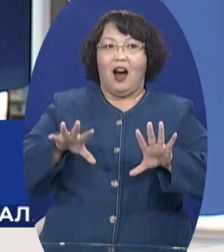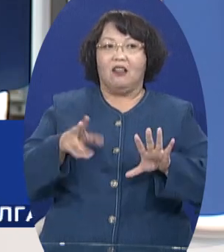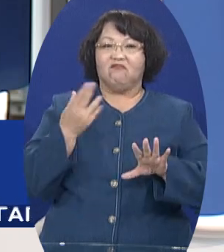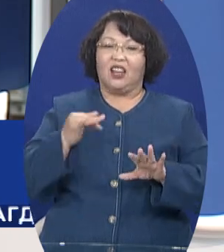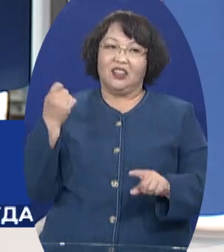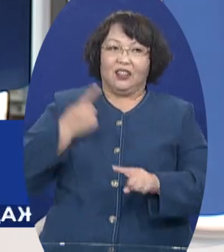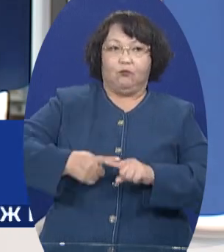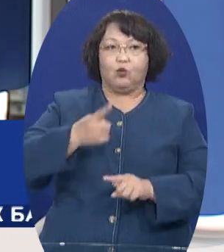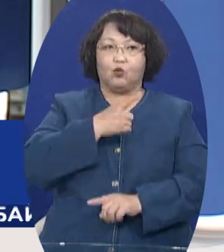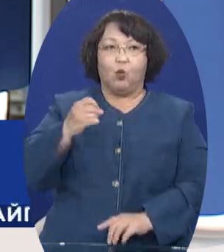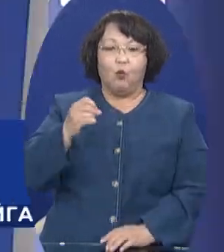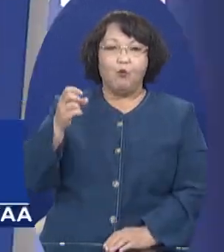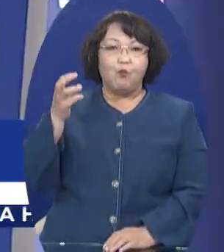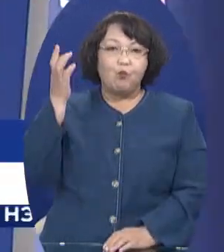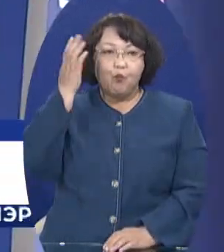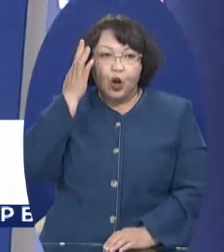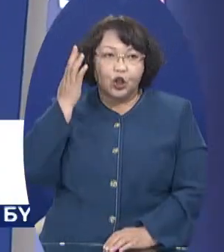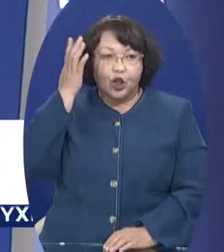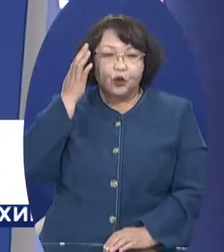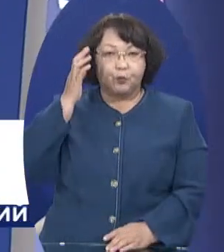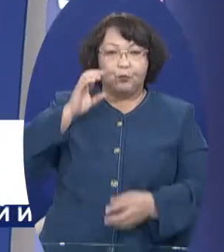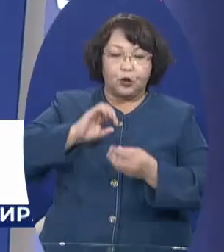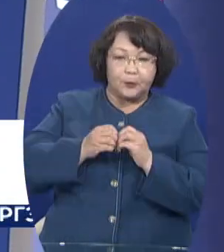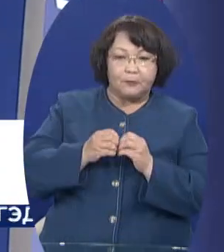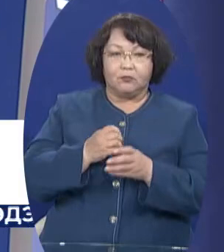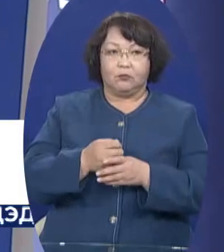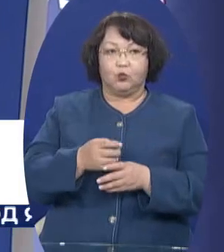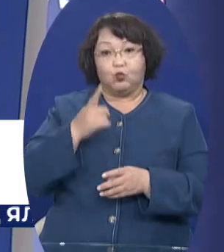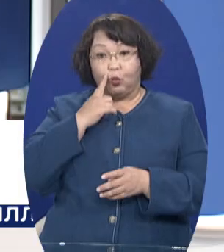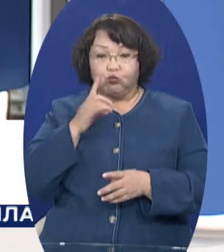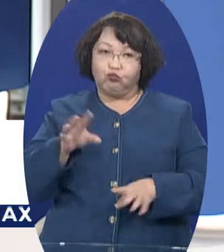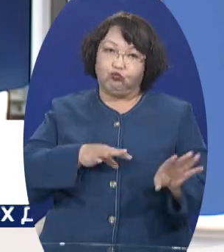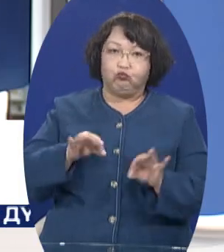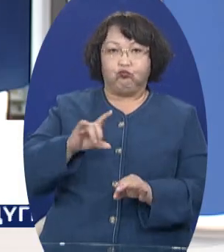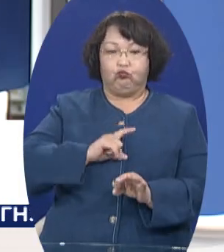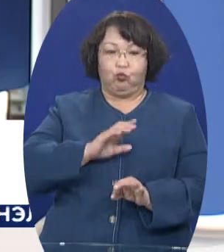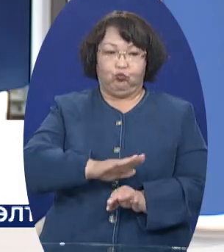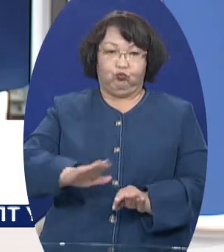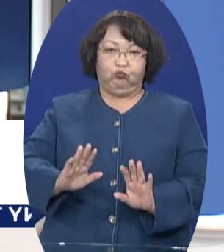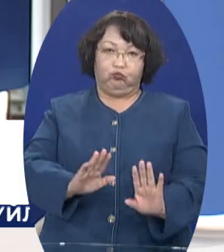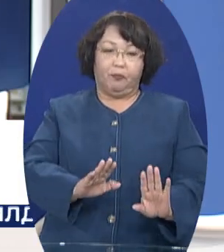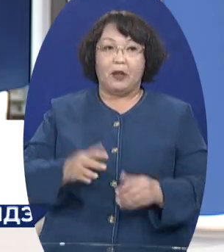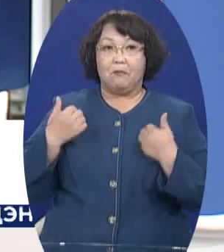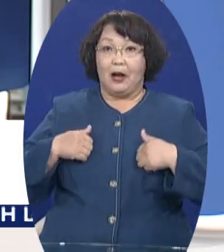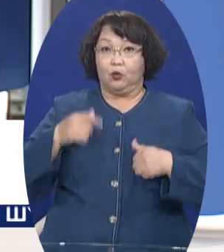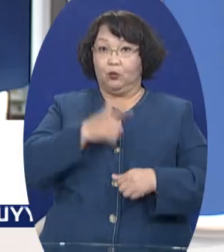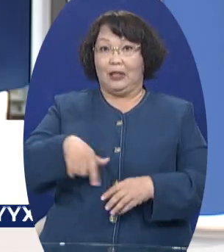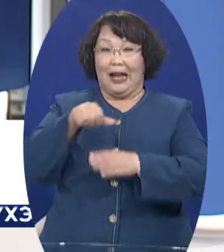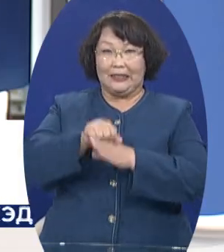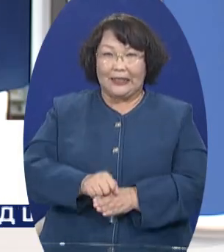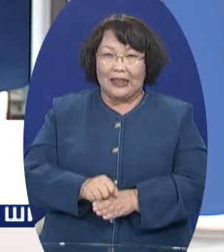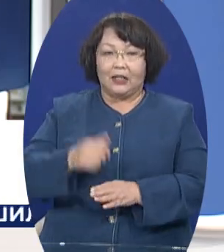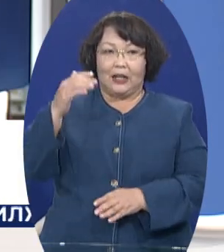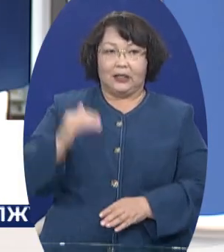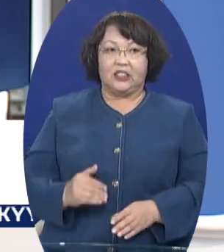боддог. Гэхдээ дуртайгаар. За нөгөө талаас багш нарын ачааллуудыг бууруулсан. Багш нар одоо хичээл бэлтгэх, хичээлийн төлөвлөгөөгөө